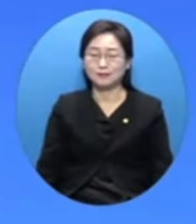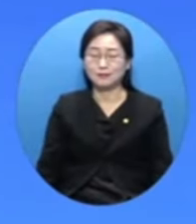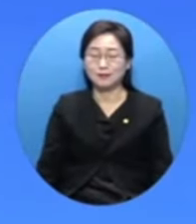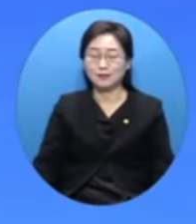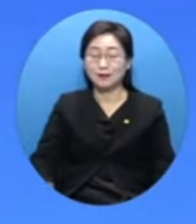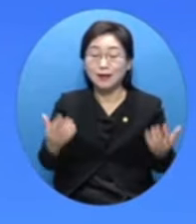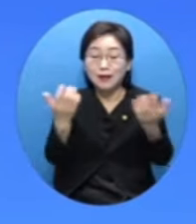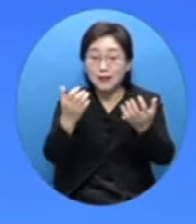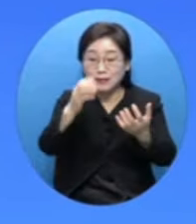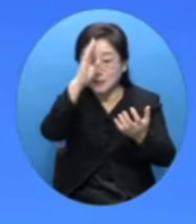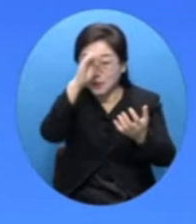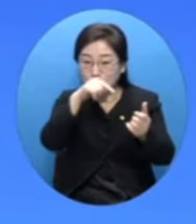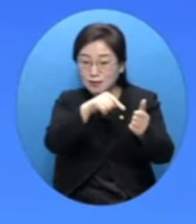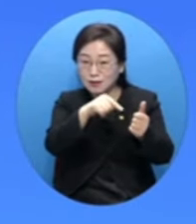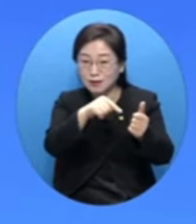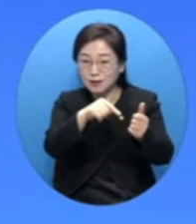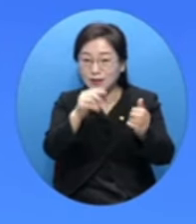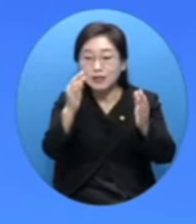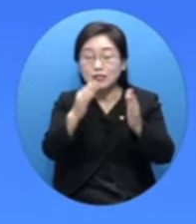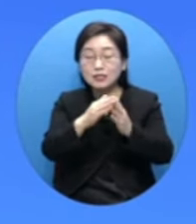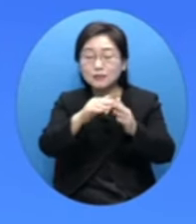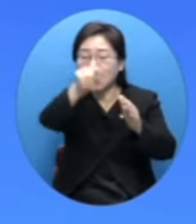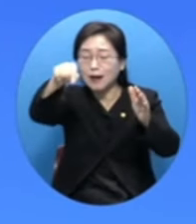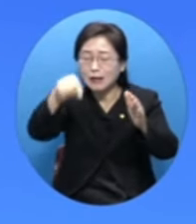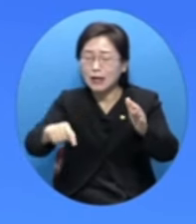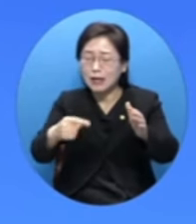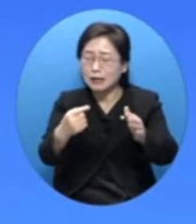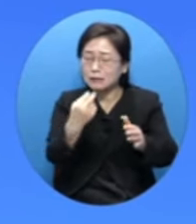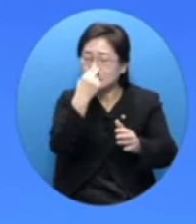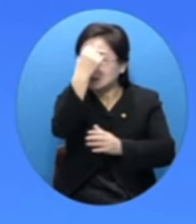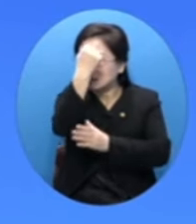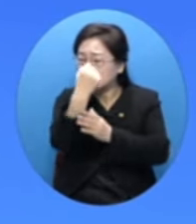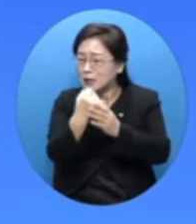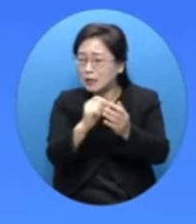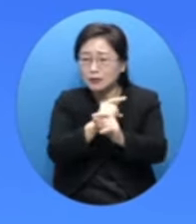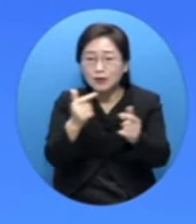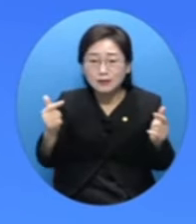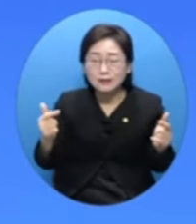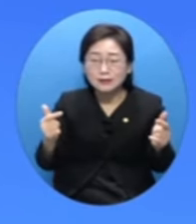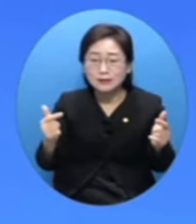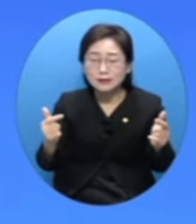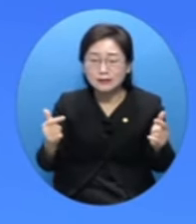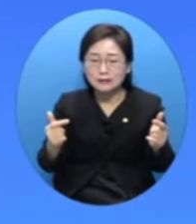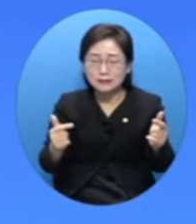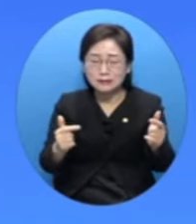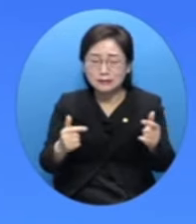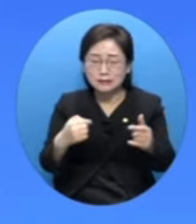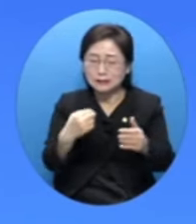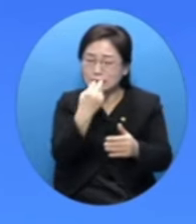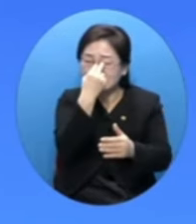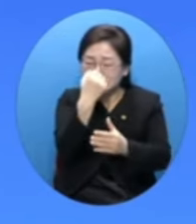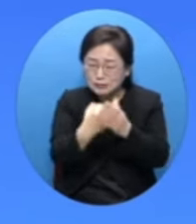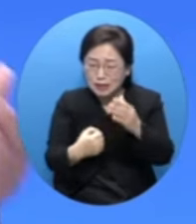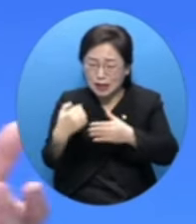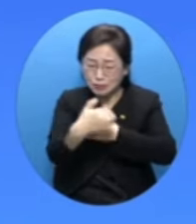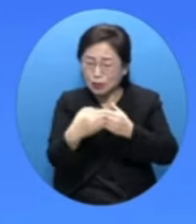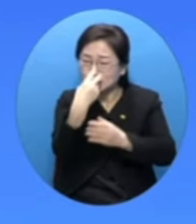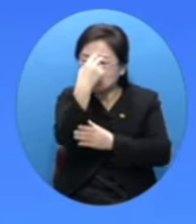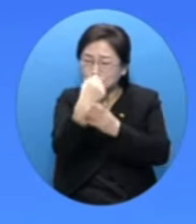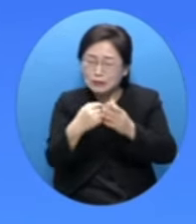한센병 환자 시몬의 집에 있었던 모든 냄새가 한센병 환자가 몸이 썩어가니까 그 몸이 썩어가는 냄새,